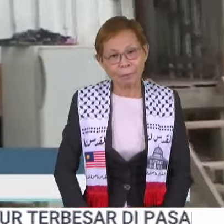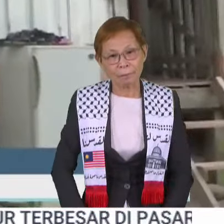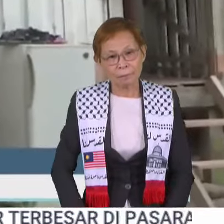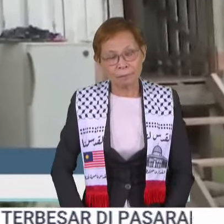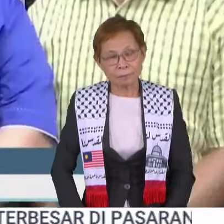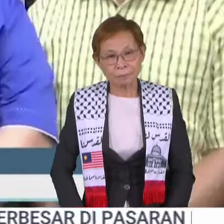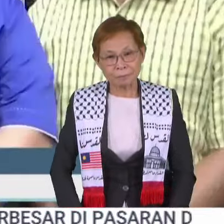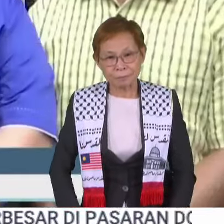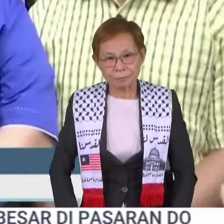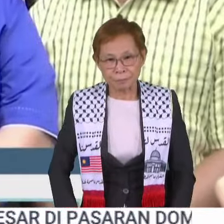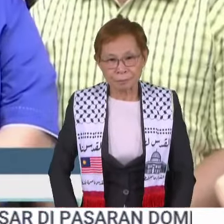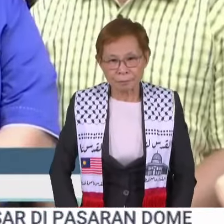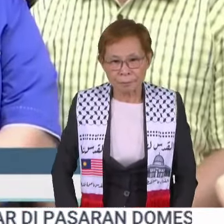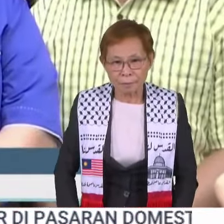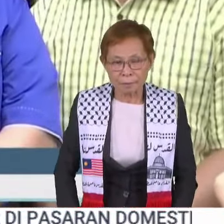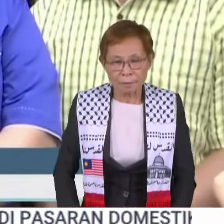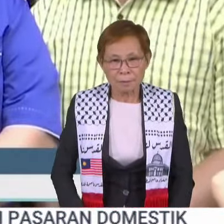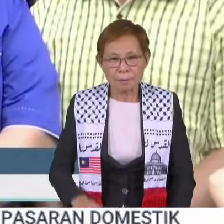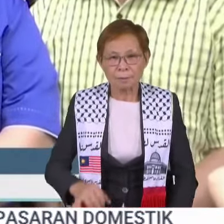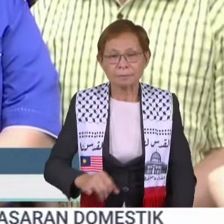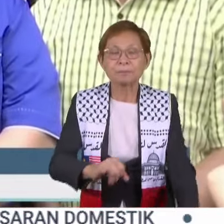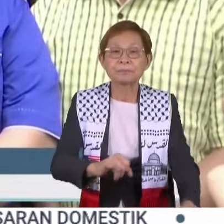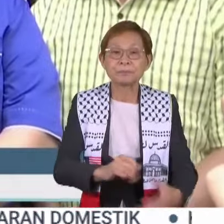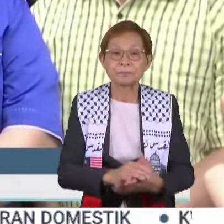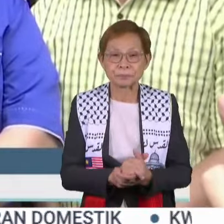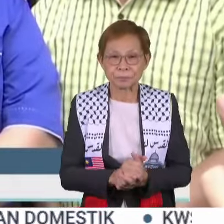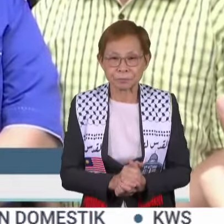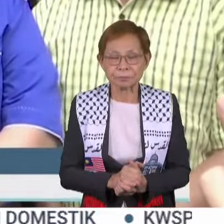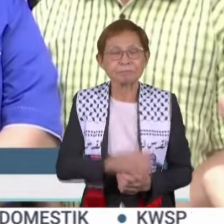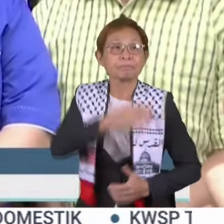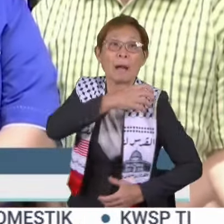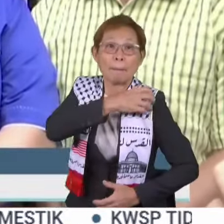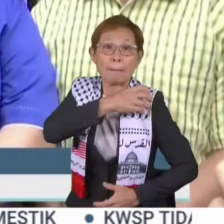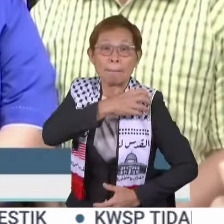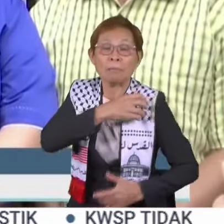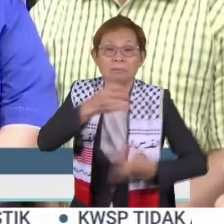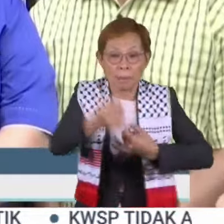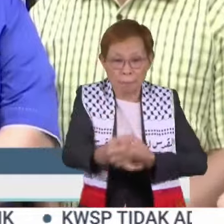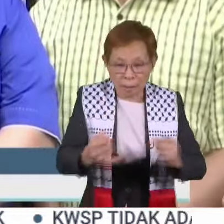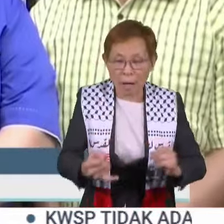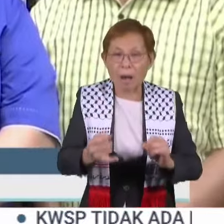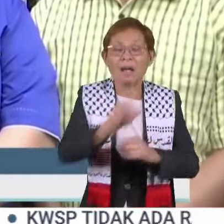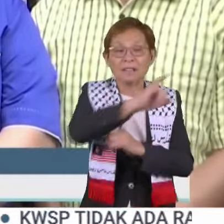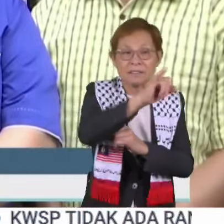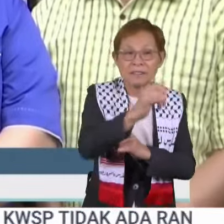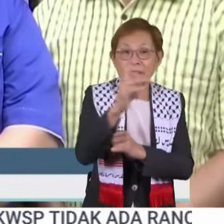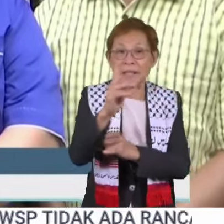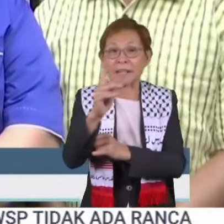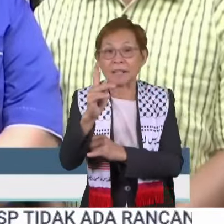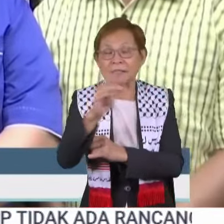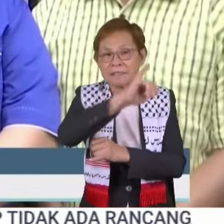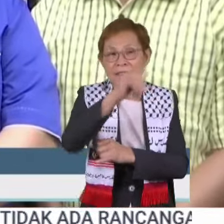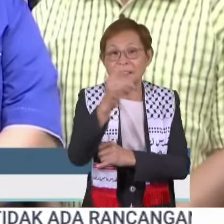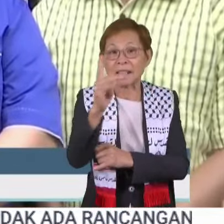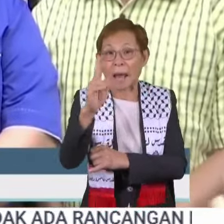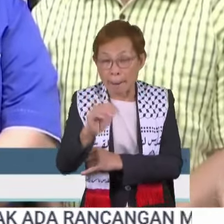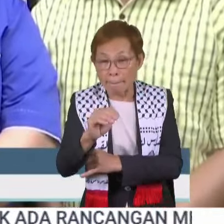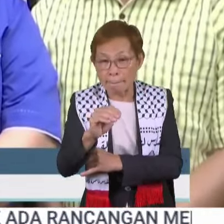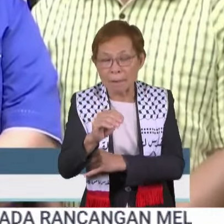itu saya mengarahkan supaya pegawai-pegawai jabatan kebajikan daerah di setiap daerah